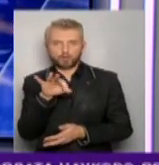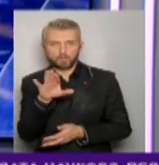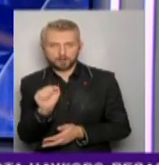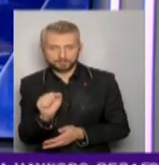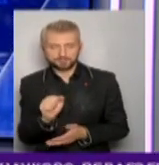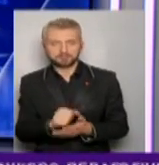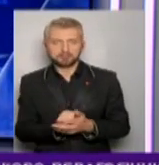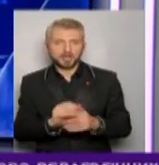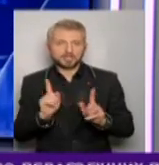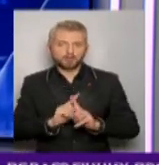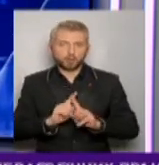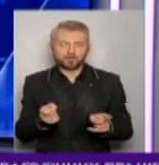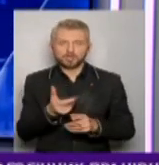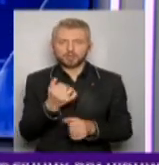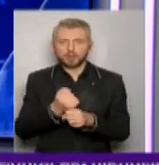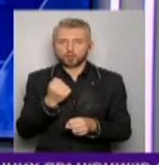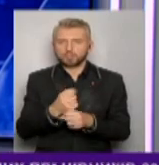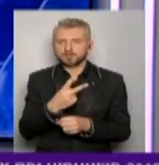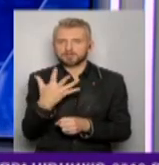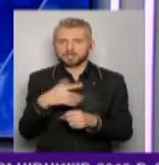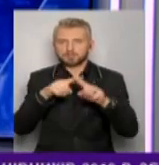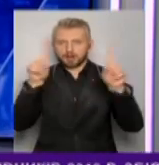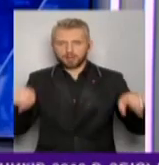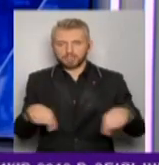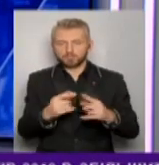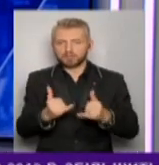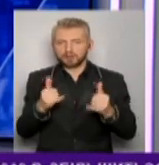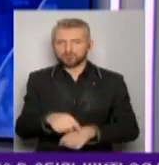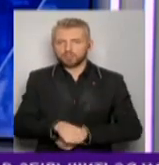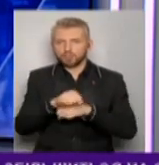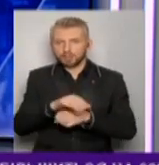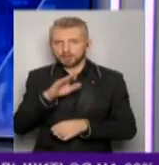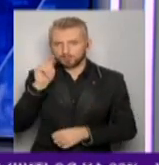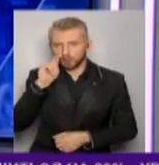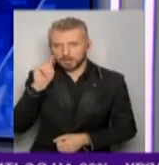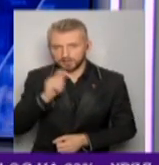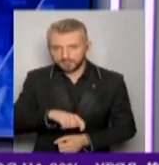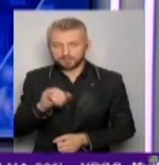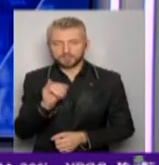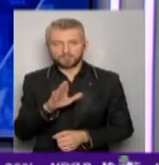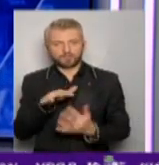робіт митця із 25 плакатів, присвячені революції Україні і